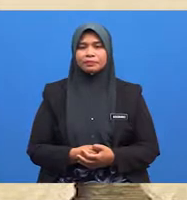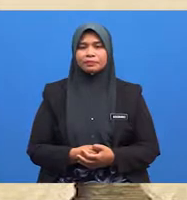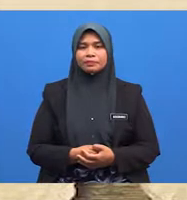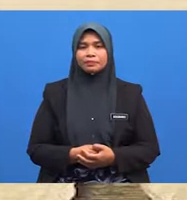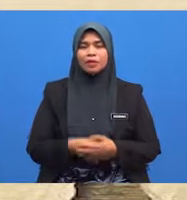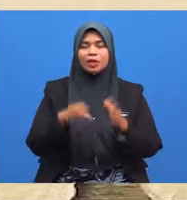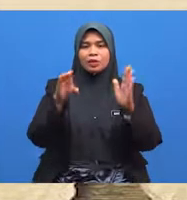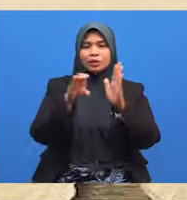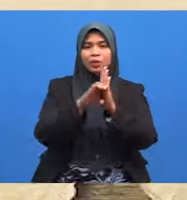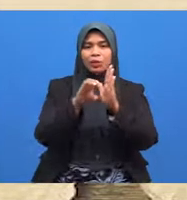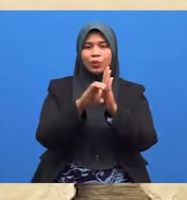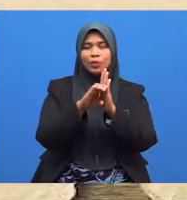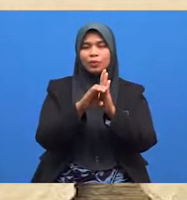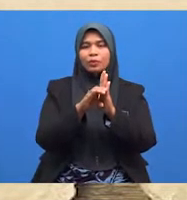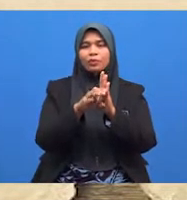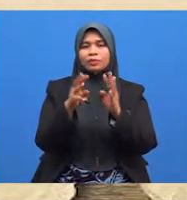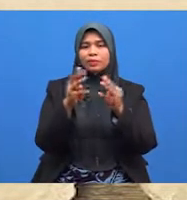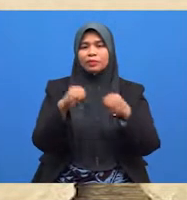bawang.